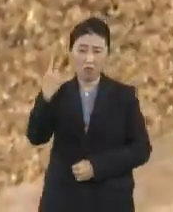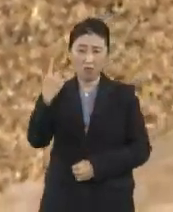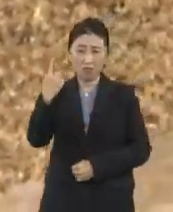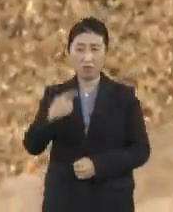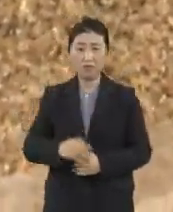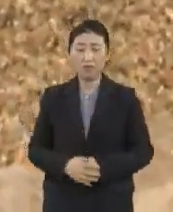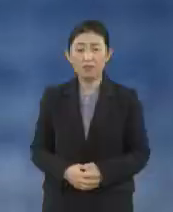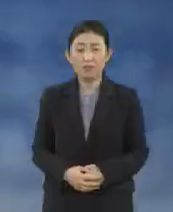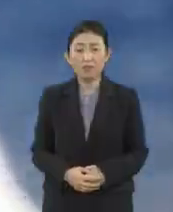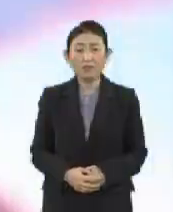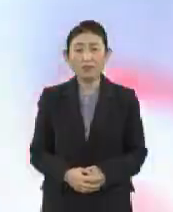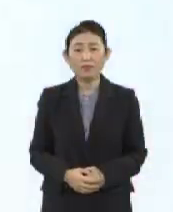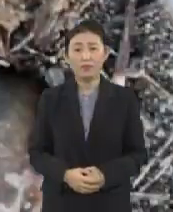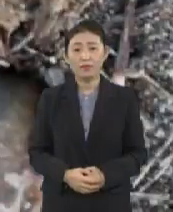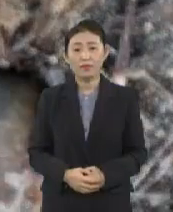분류하고 있습니다